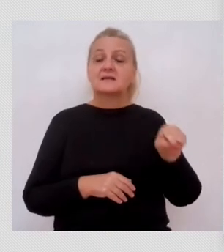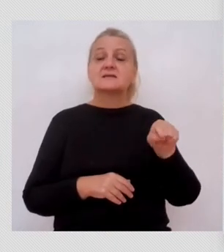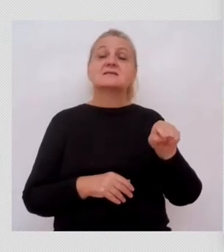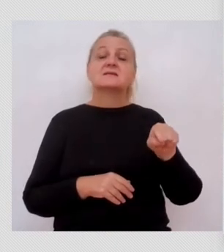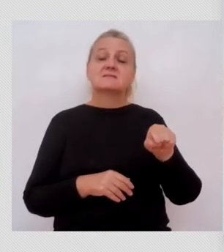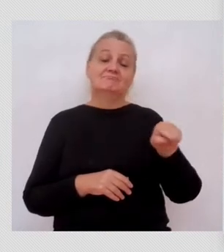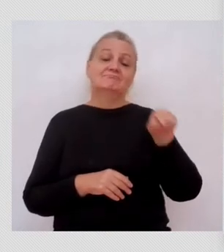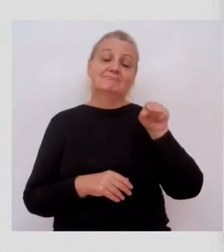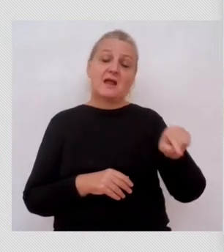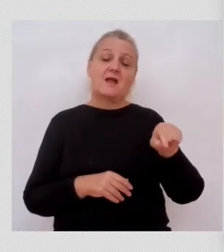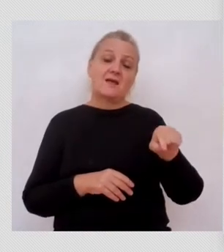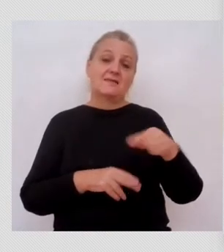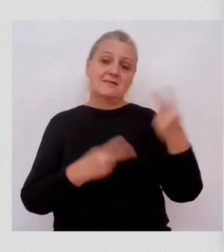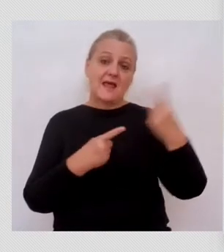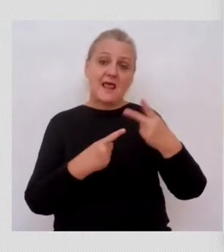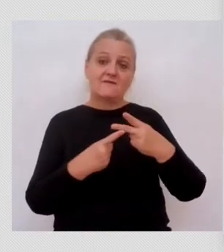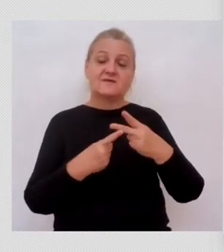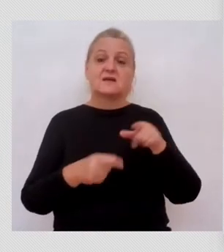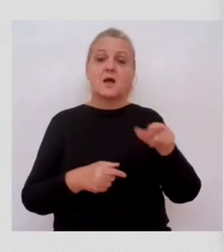i obiektywne.